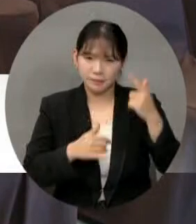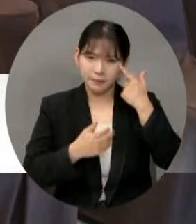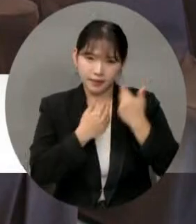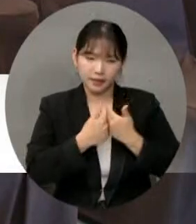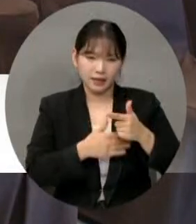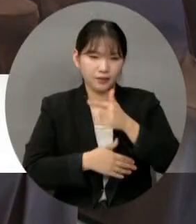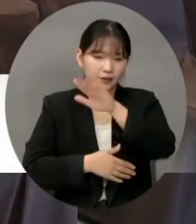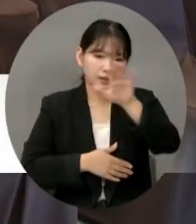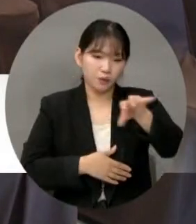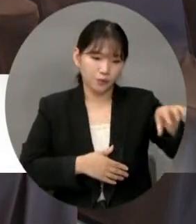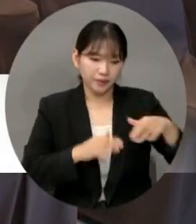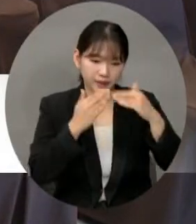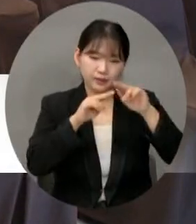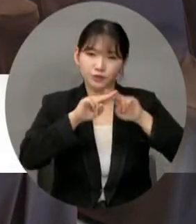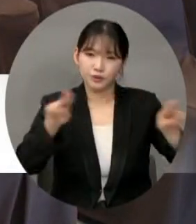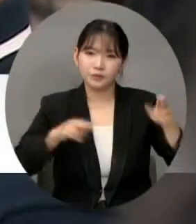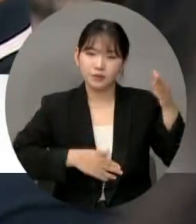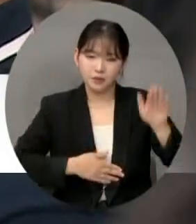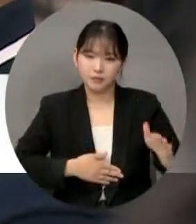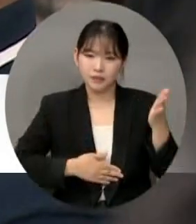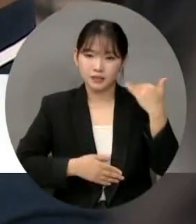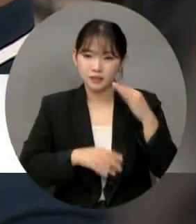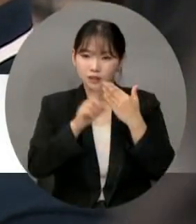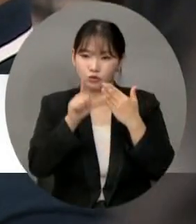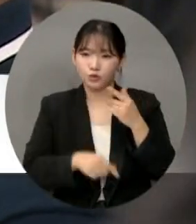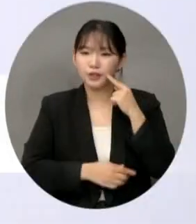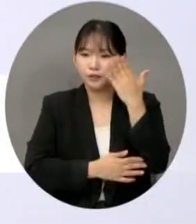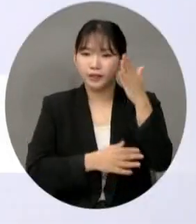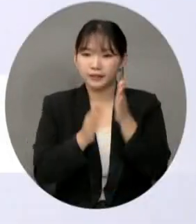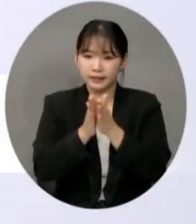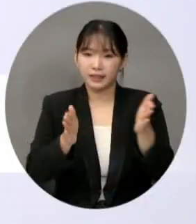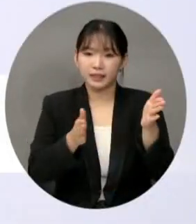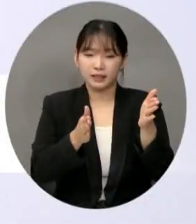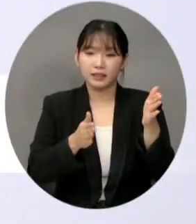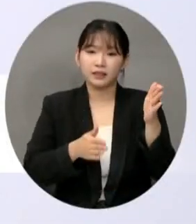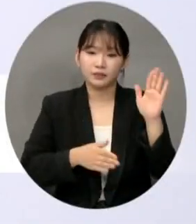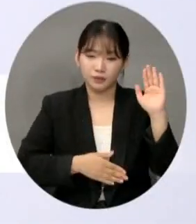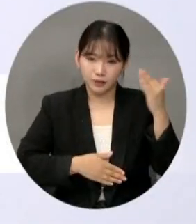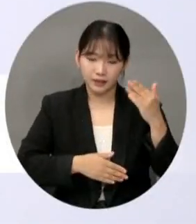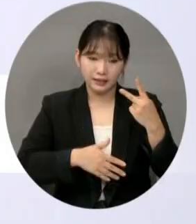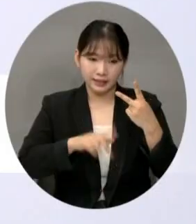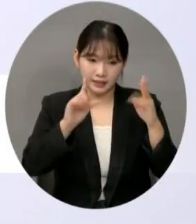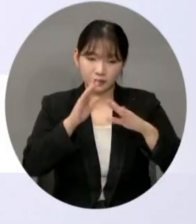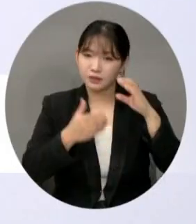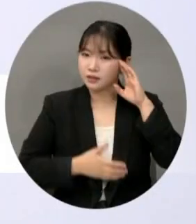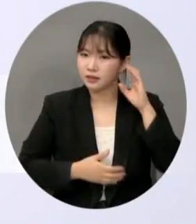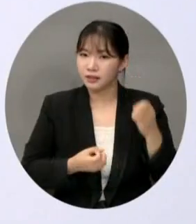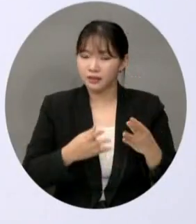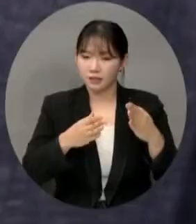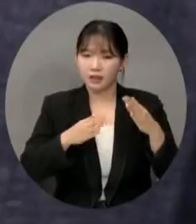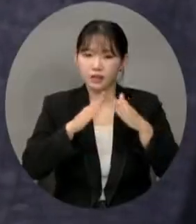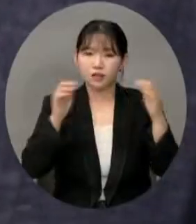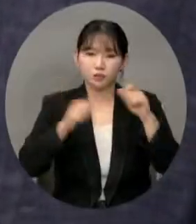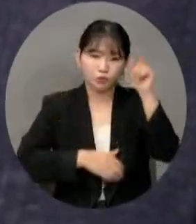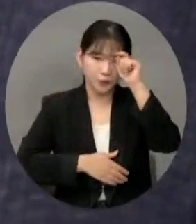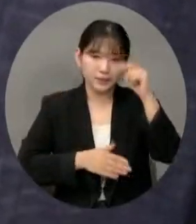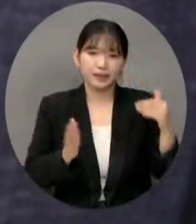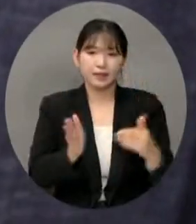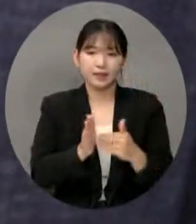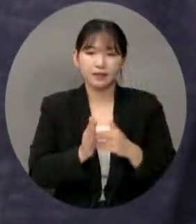개 지역 모두에서 무산됐지만 지난달 영광을 시작으로 재개된 2차 공청회는 전북 고창까지 마무리됐습니다